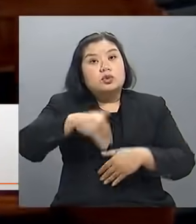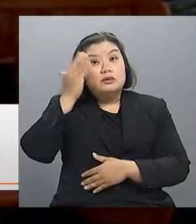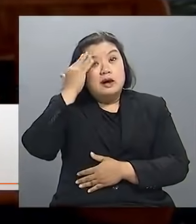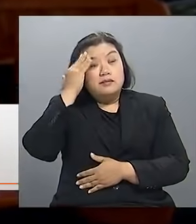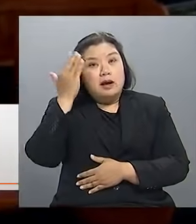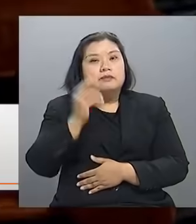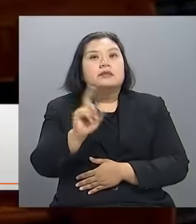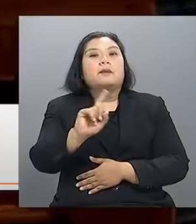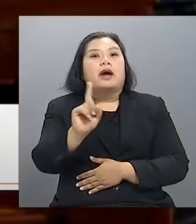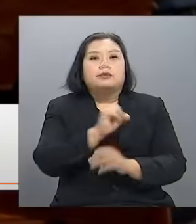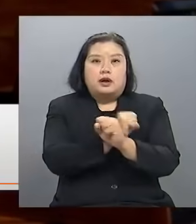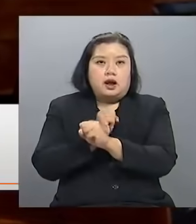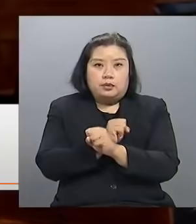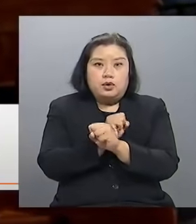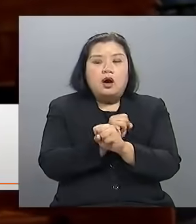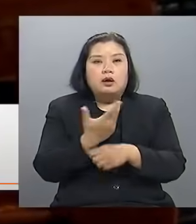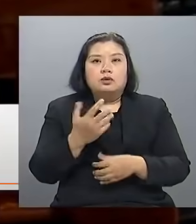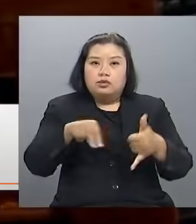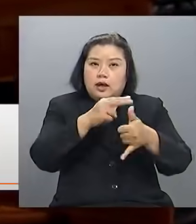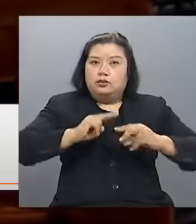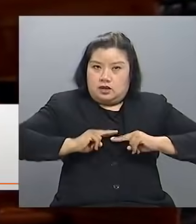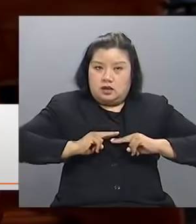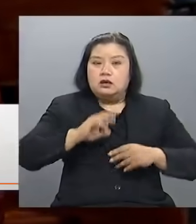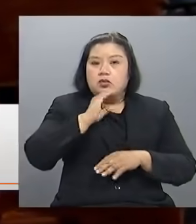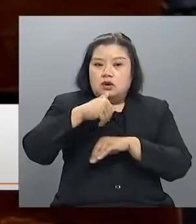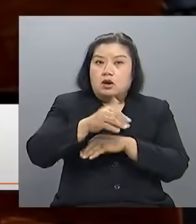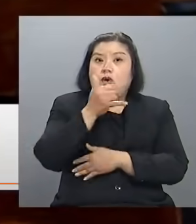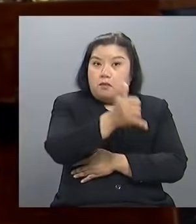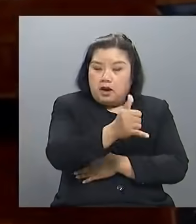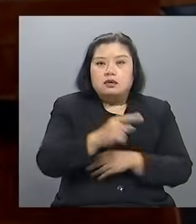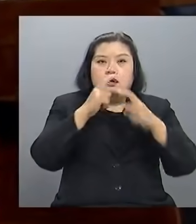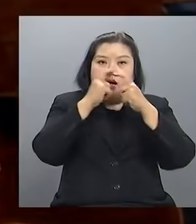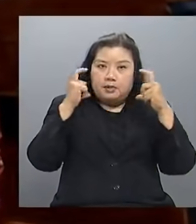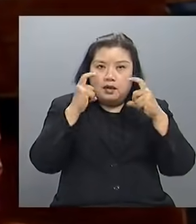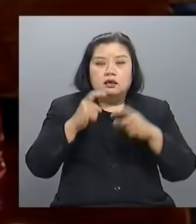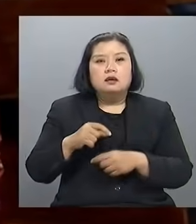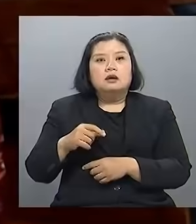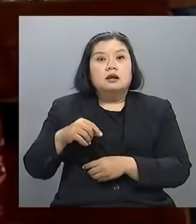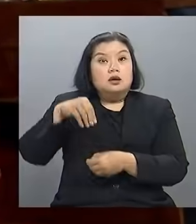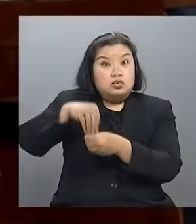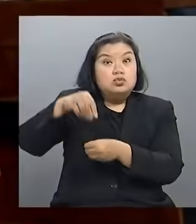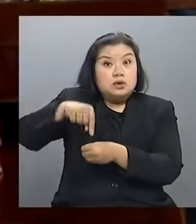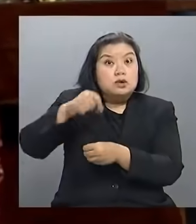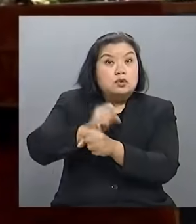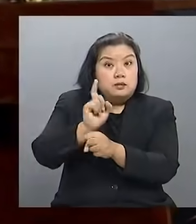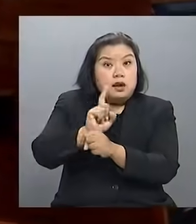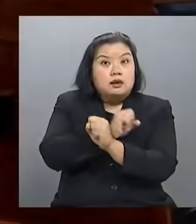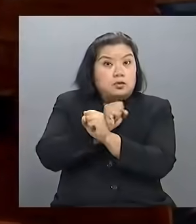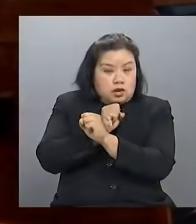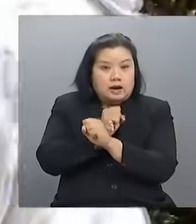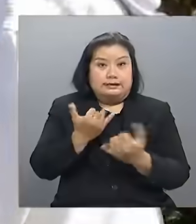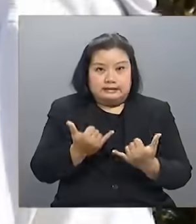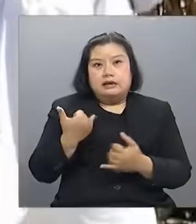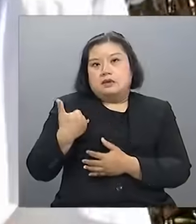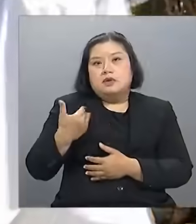ป้องกันว่าการออกไปข้างนอกการสวมใส่แมสแล้วก็ในหมู่บ้านเองอ่ะก็มีเจลมีแอลกอฮอล์แ